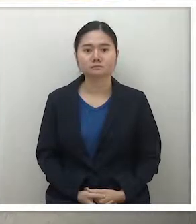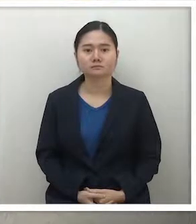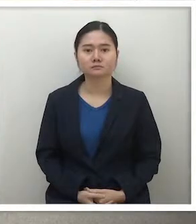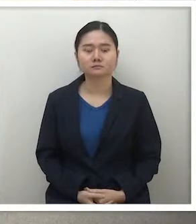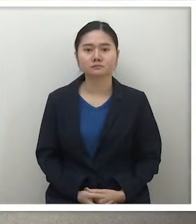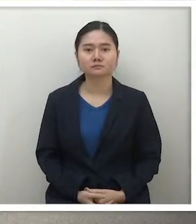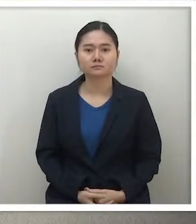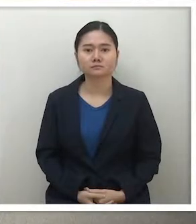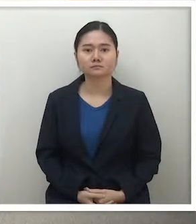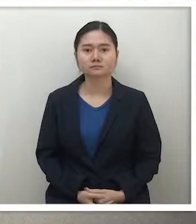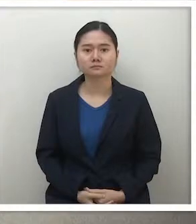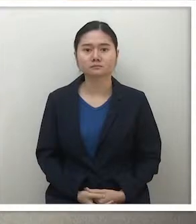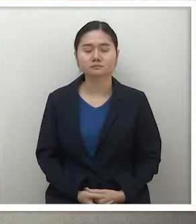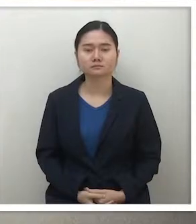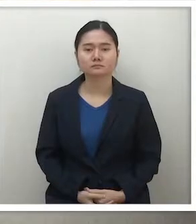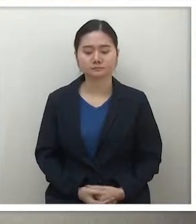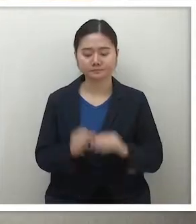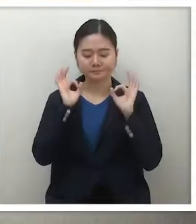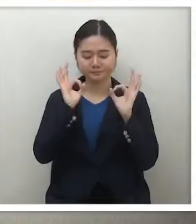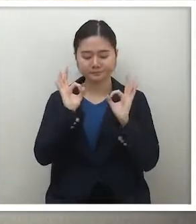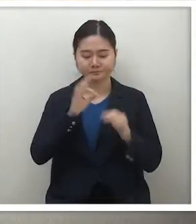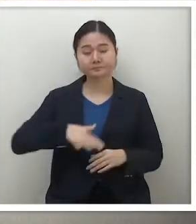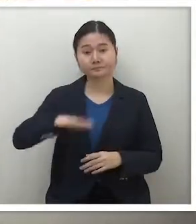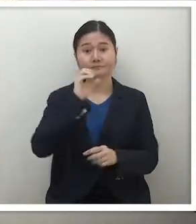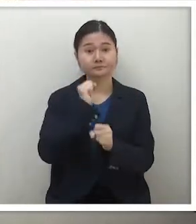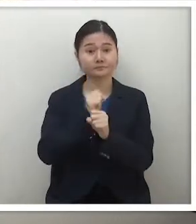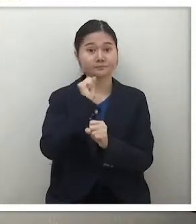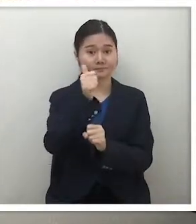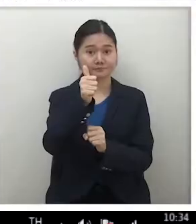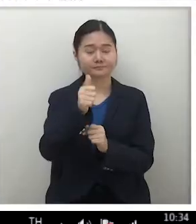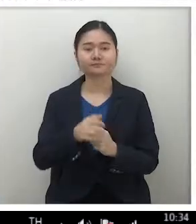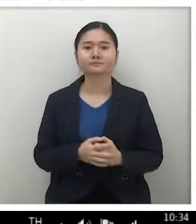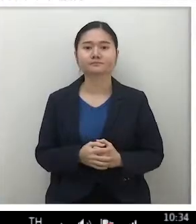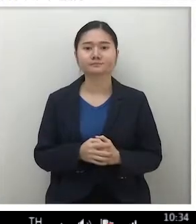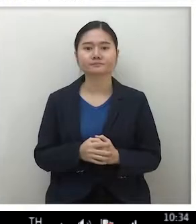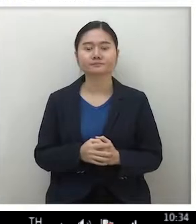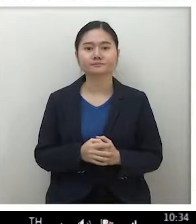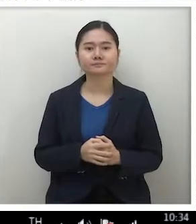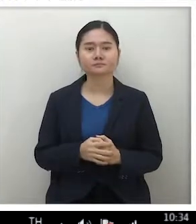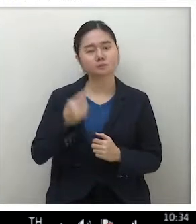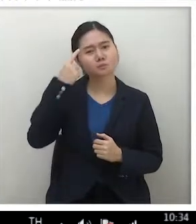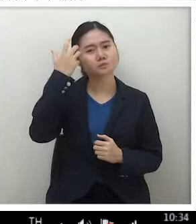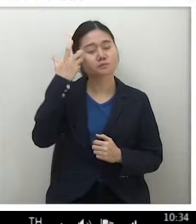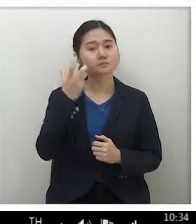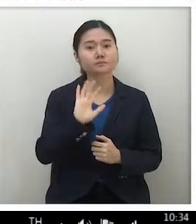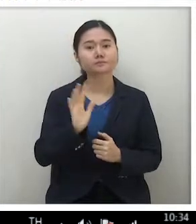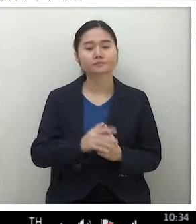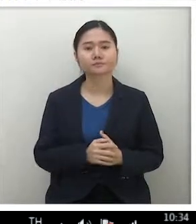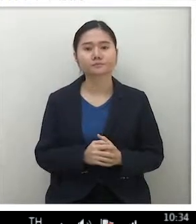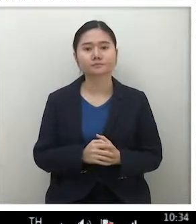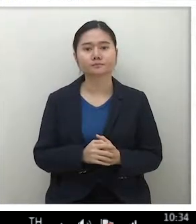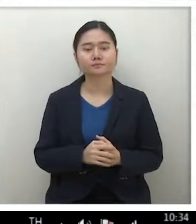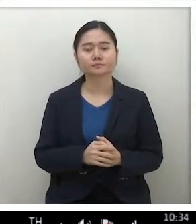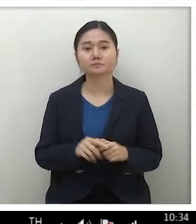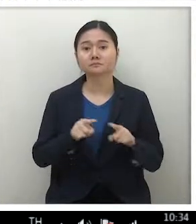โอเคนะครับทุกคนทำได้ ันนี้ไม่ต้องกังวลเพราะว่ามันเป็นเบื้อง